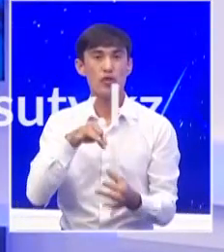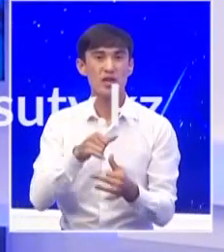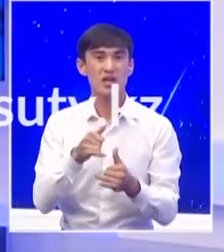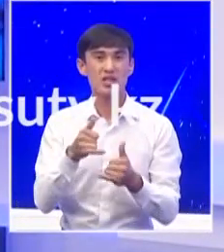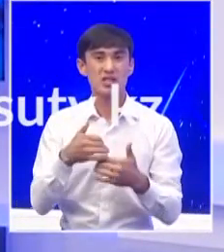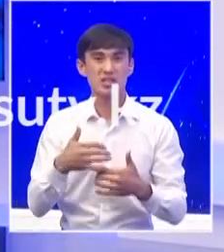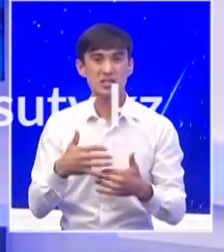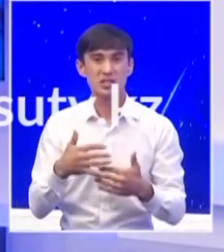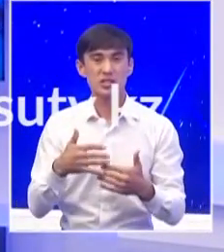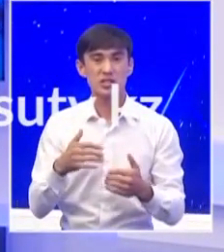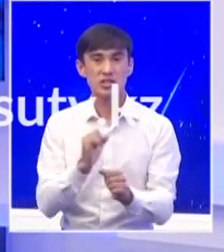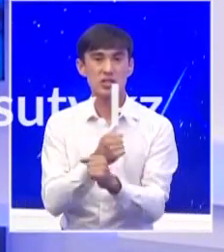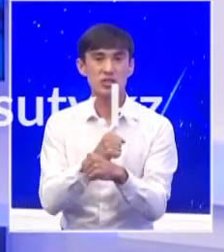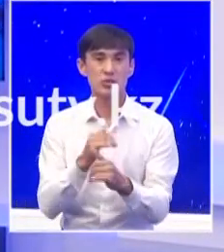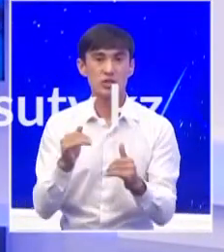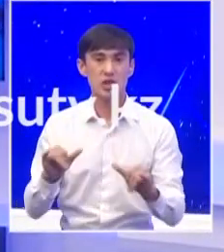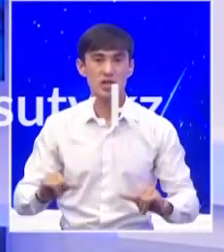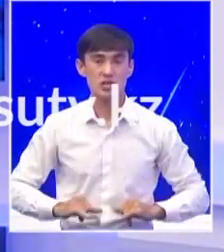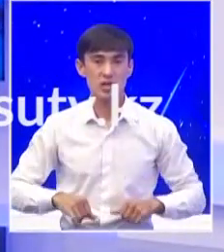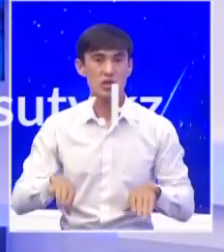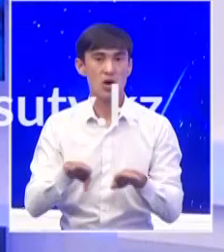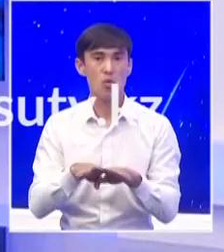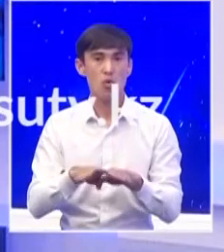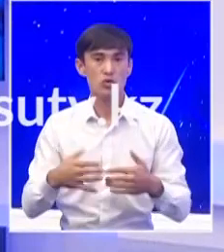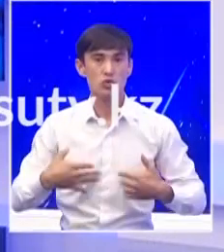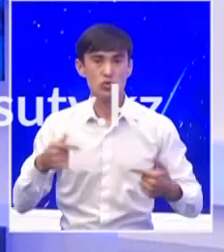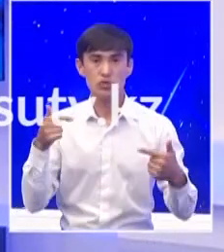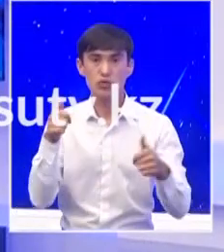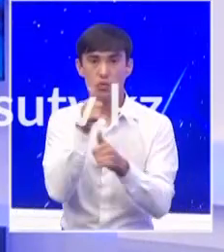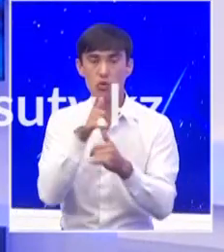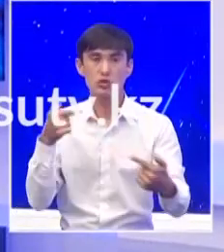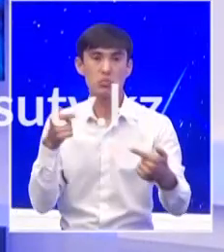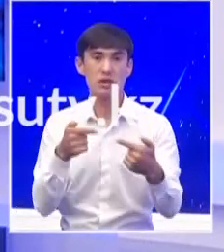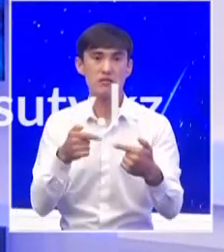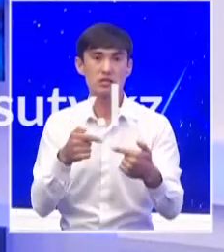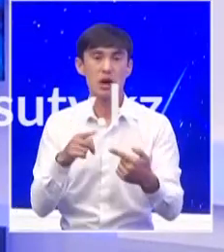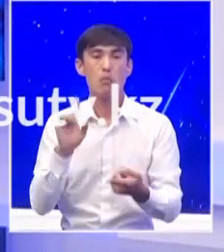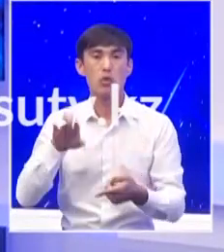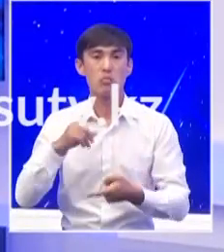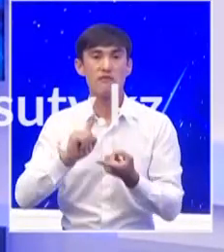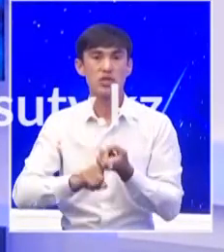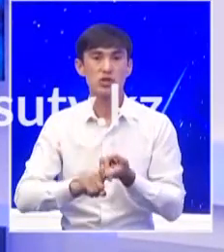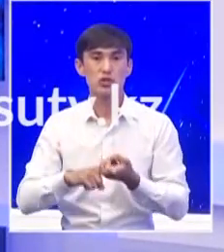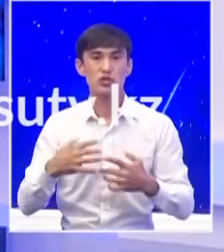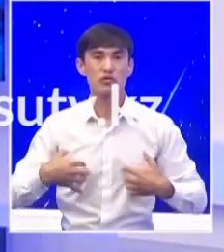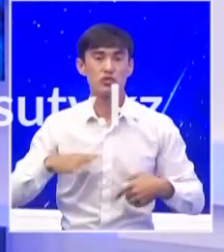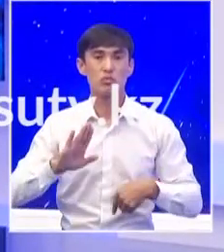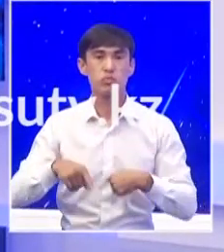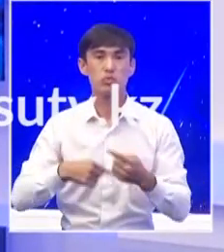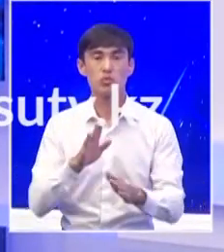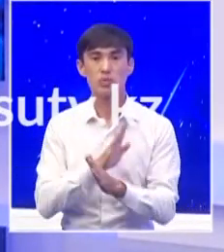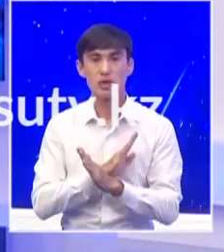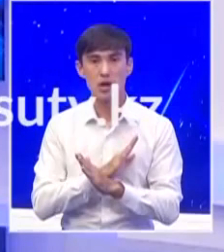верблюдов и лошадей, потому что такой скот не может им противостоять. А потом инфицируют животное, после чего оно умирает. В